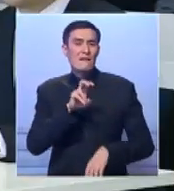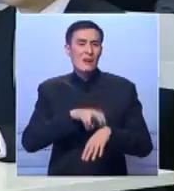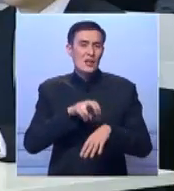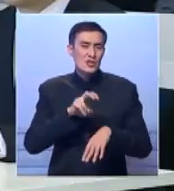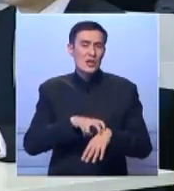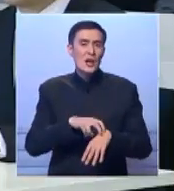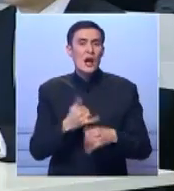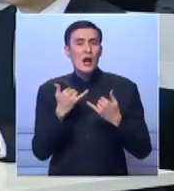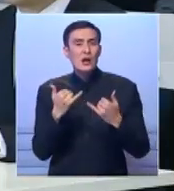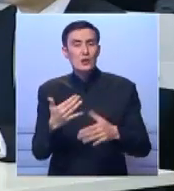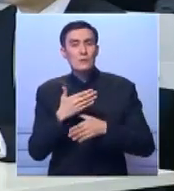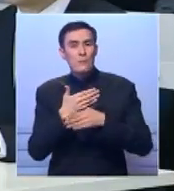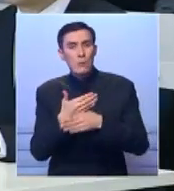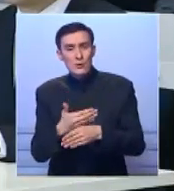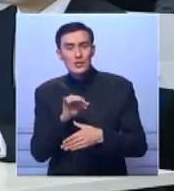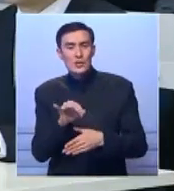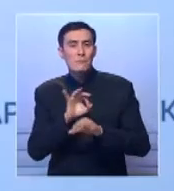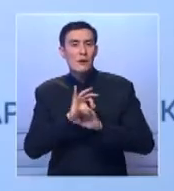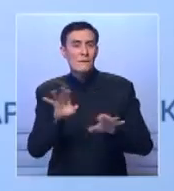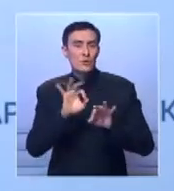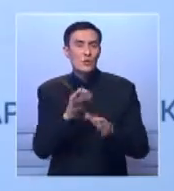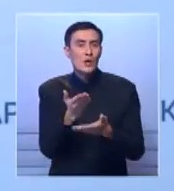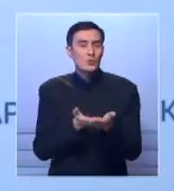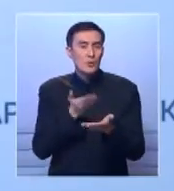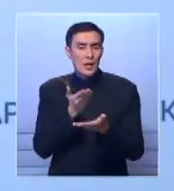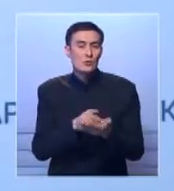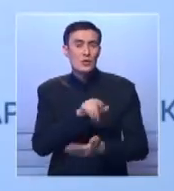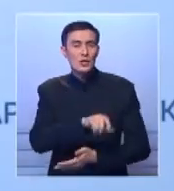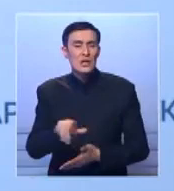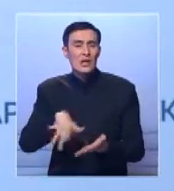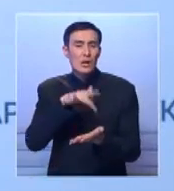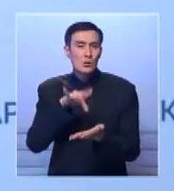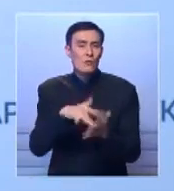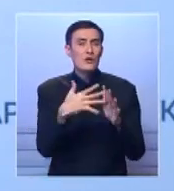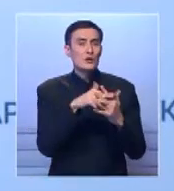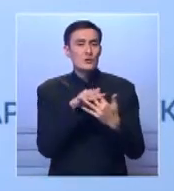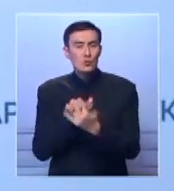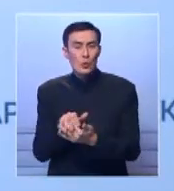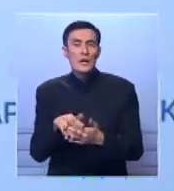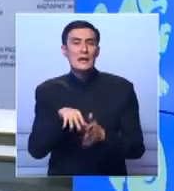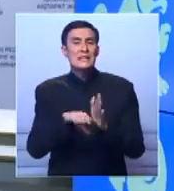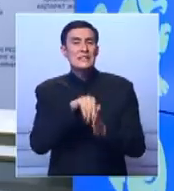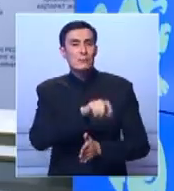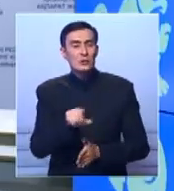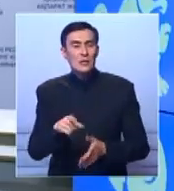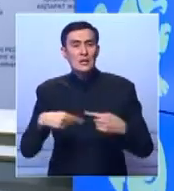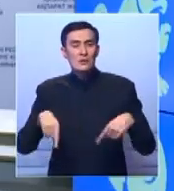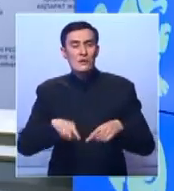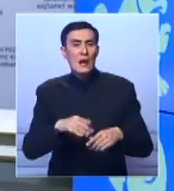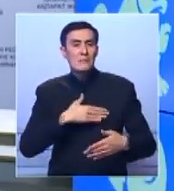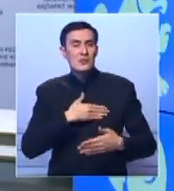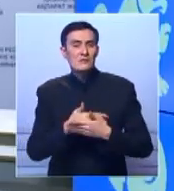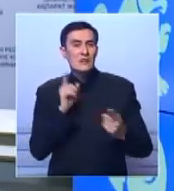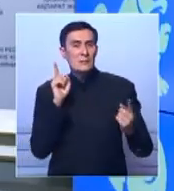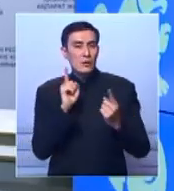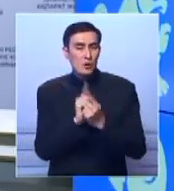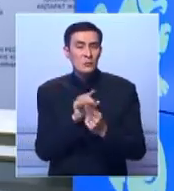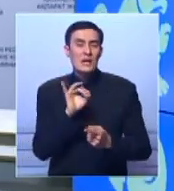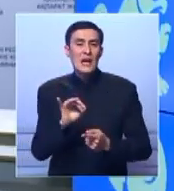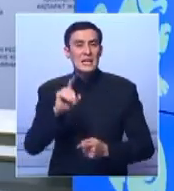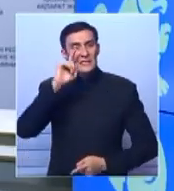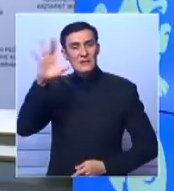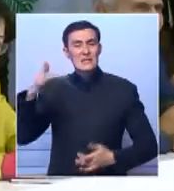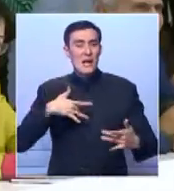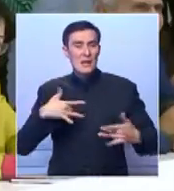врачи окажут помощь и проведут консультации для жителей городов и сел. Депутаты организуют общественные приемы. А